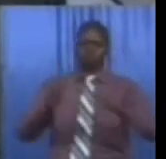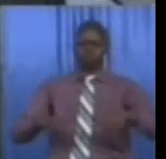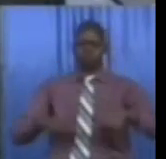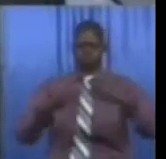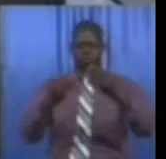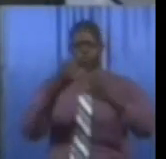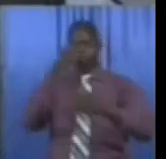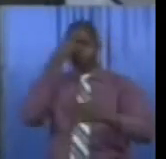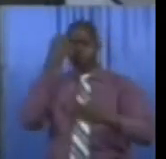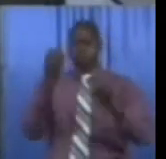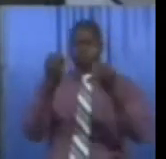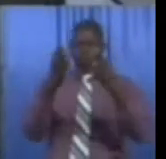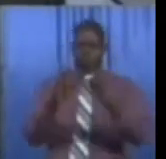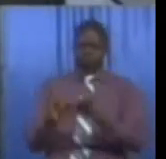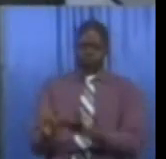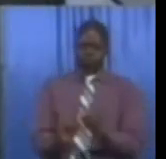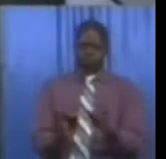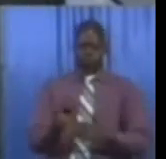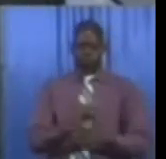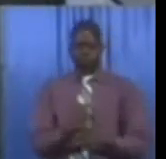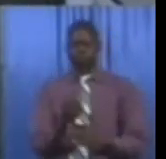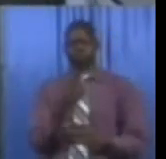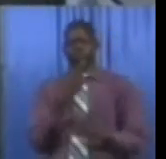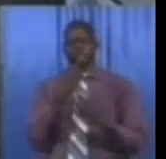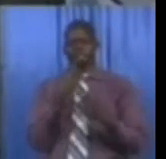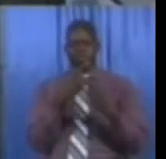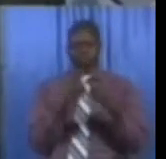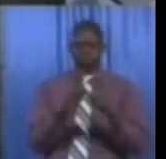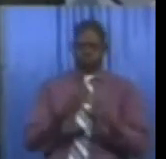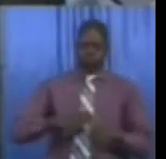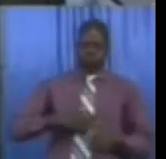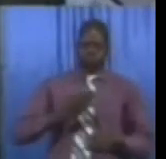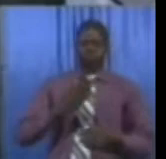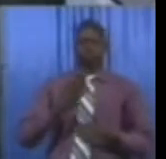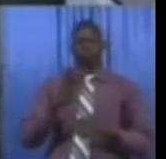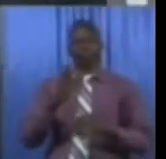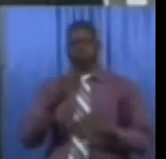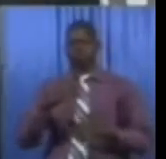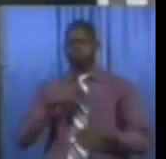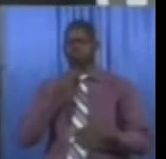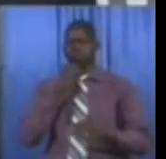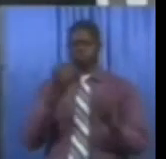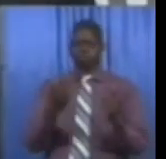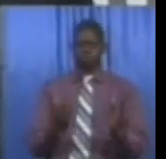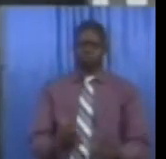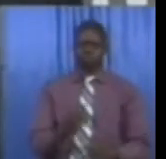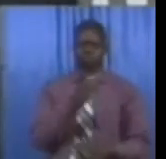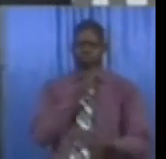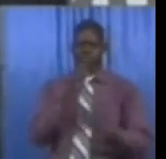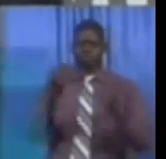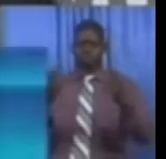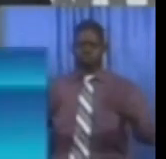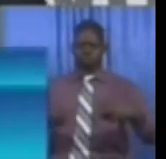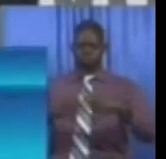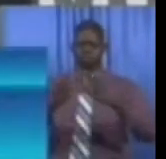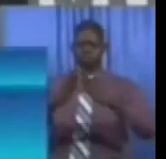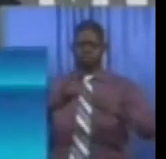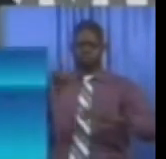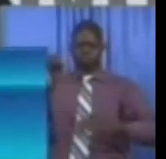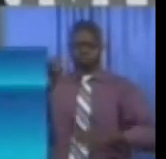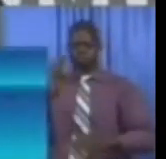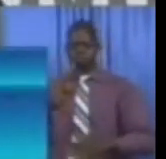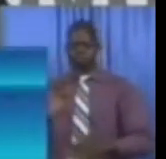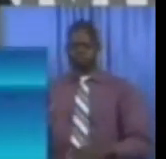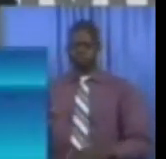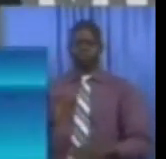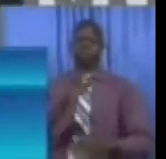que beaucoup veulent réaliser leurs affaires, mais malheureusement, il n'y a pas d'espace. Vous savez que l'ancienne zone industrielle de Ouagadougou et de Bobo, ces anciennes zones